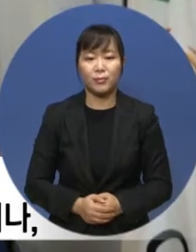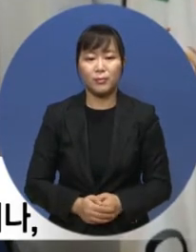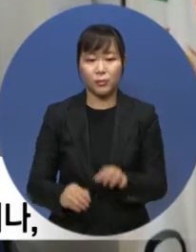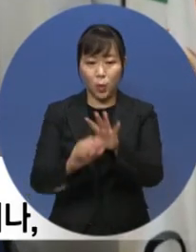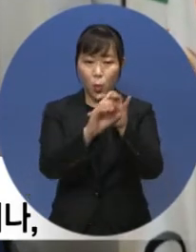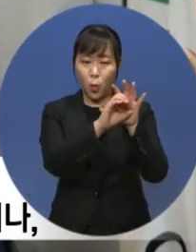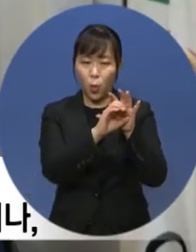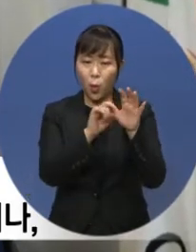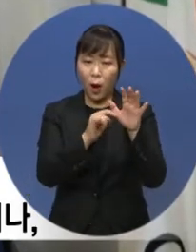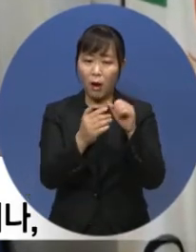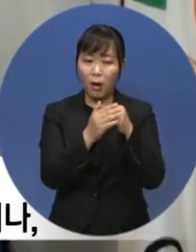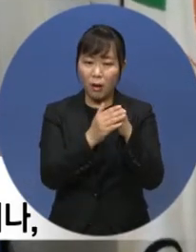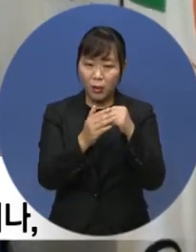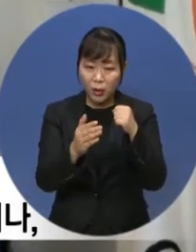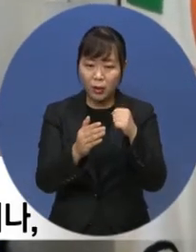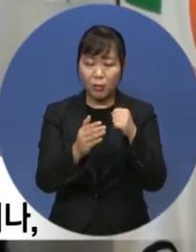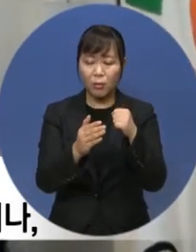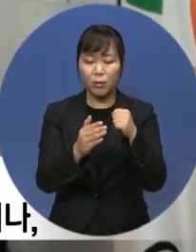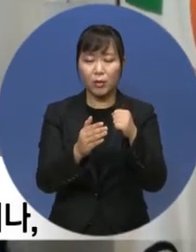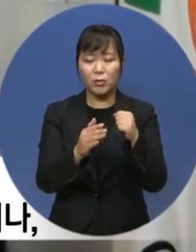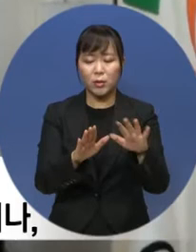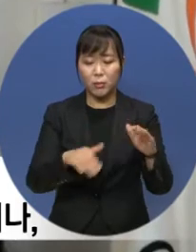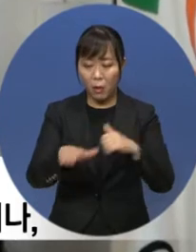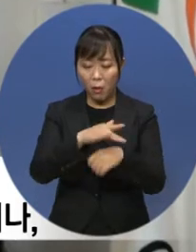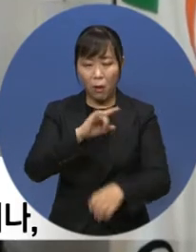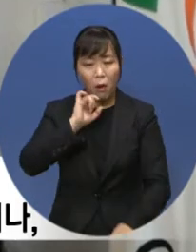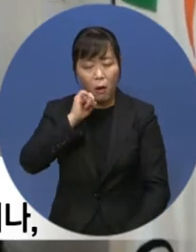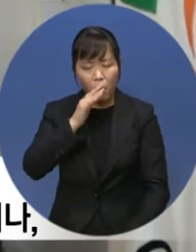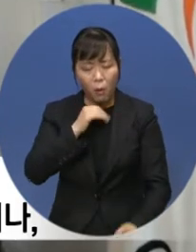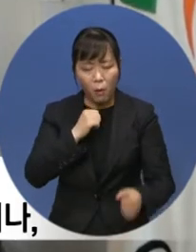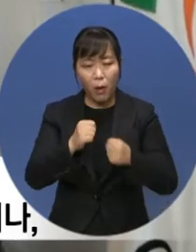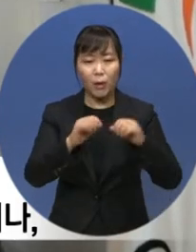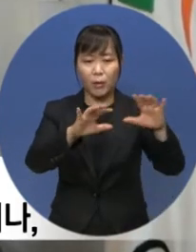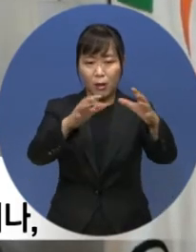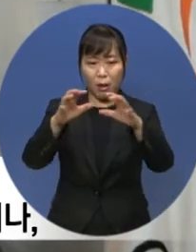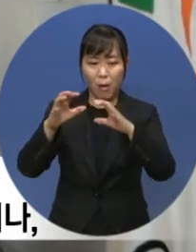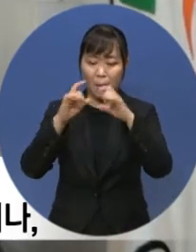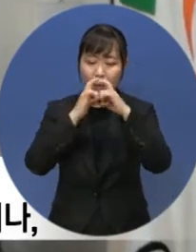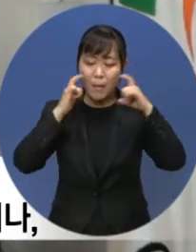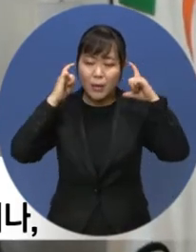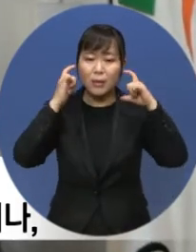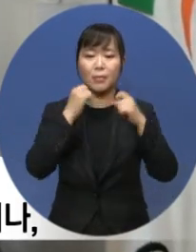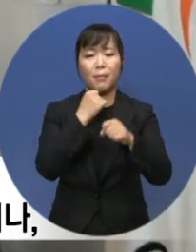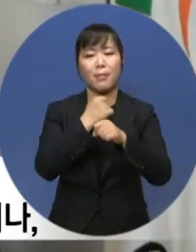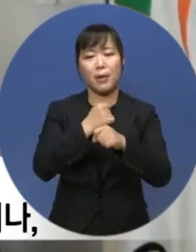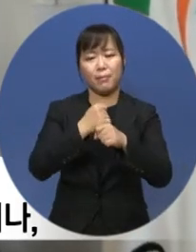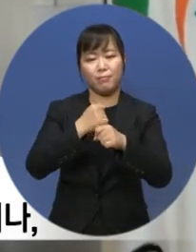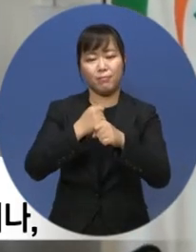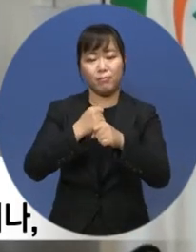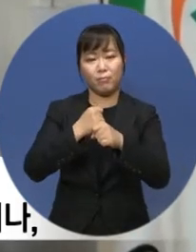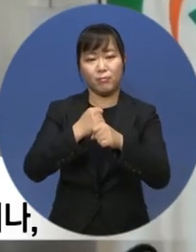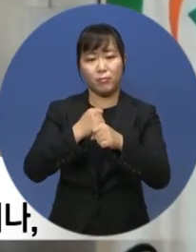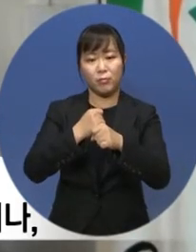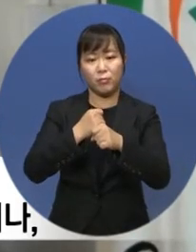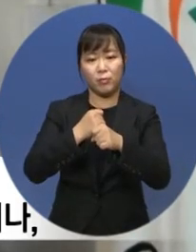코로나19로 인해서 이렇게 어려운 때각 나라별로 마스크를 만들어서